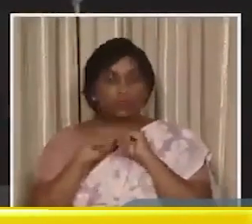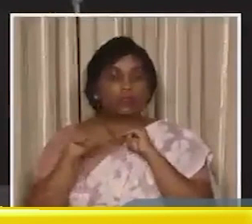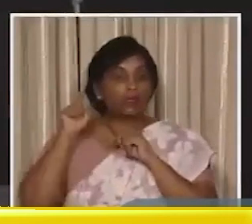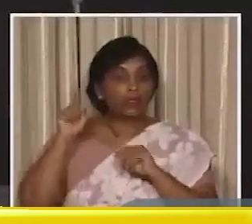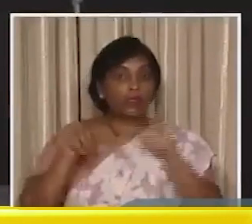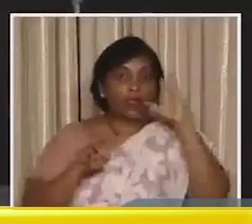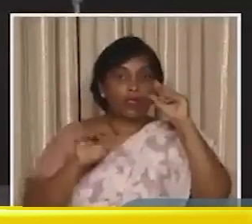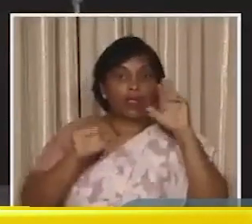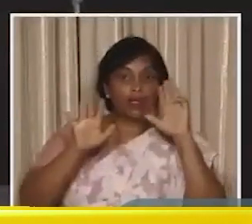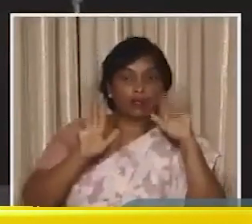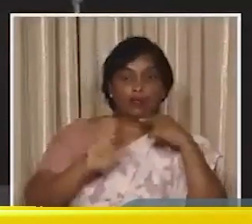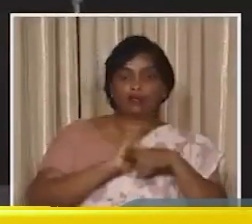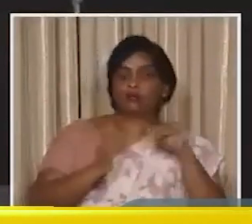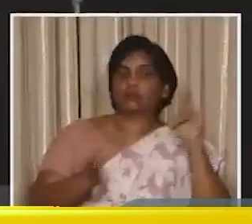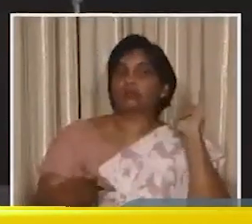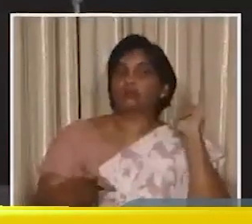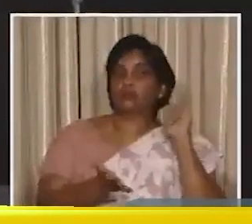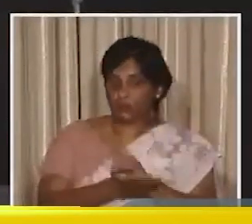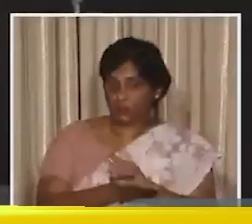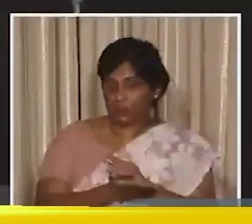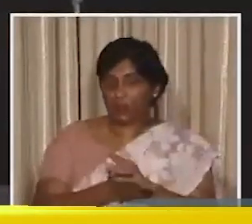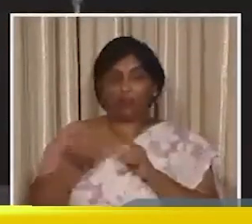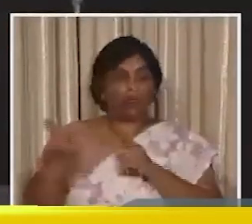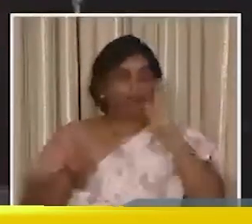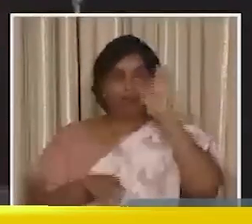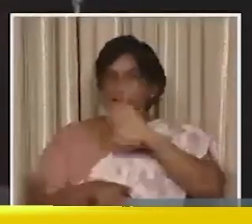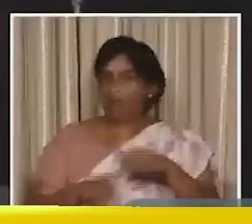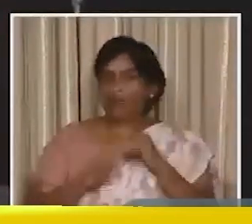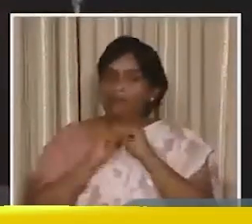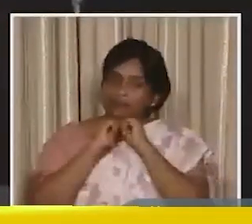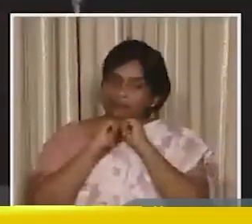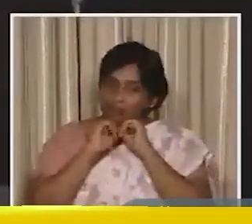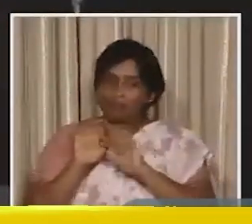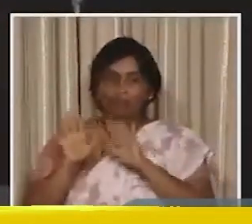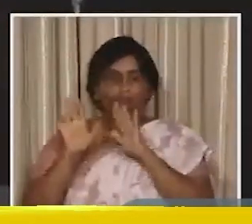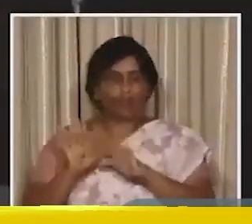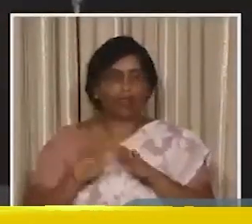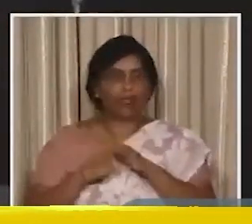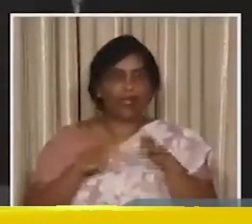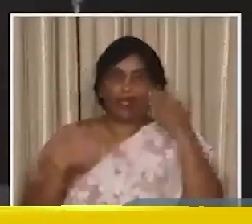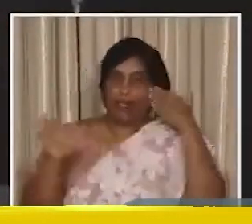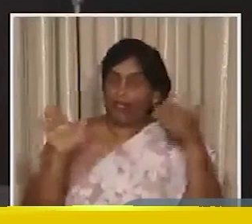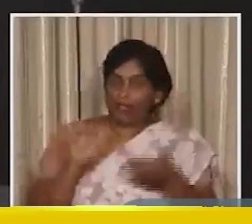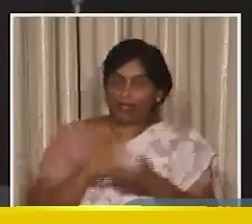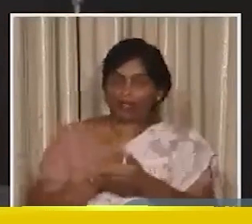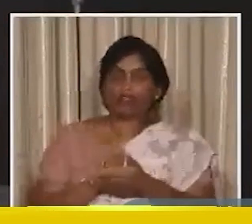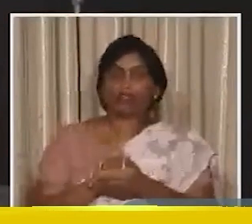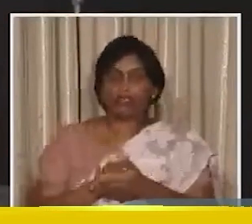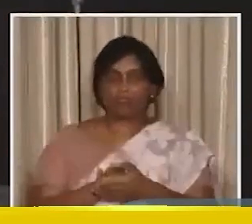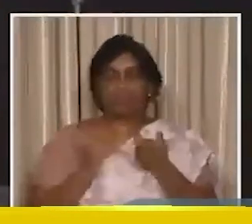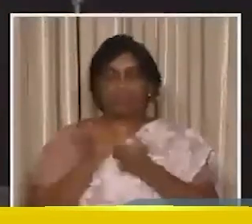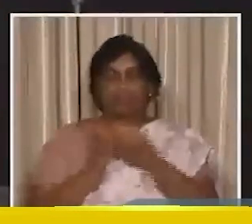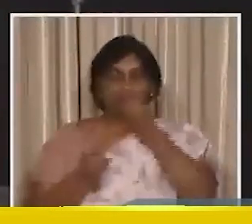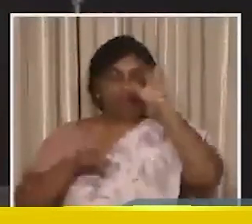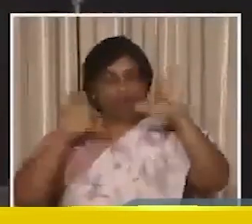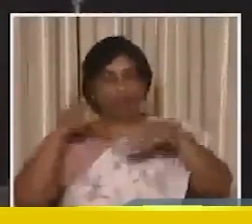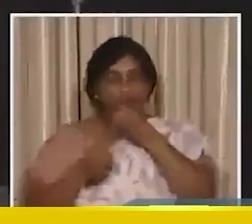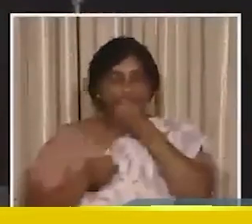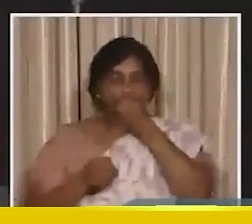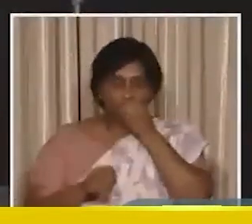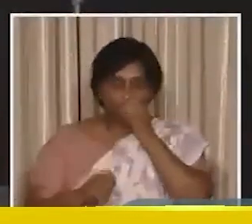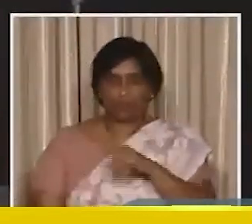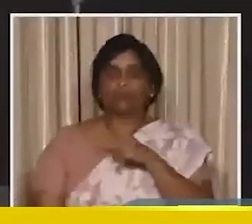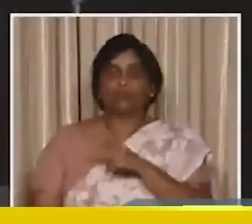යානයක් ඒකේ ආවෙත් නෑ හැංගිලා හිටියා හෙට වෙලා ඇඳට වෙලා රිංගගෙන කාමරේට කෑම ගෙන්නගෙන කාලක් තියෙන්නේ කාමරේකවත් එළියට ඇවිල්ලා